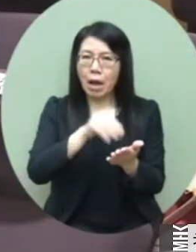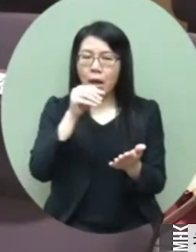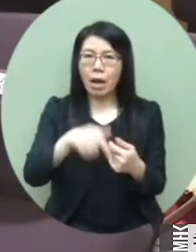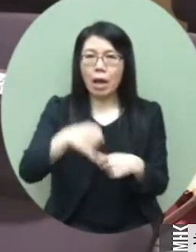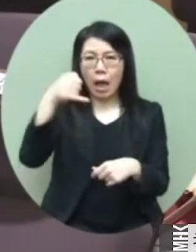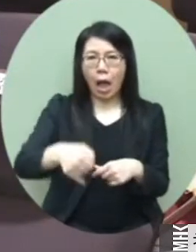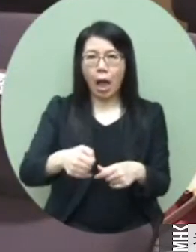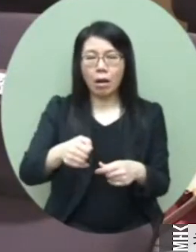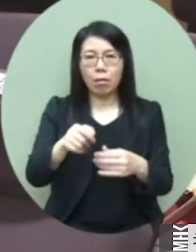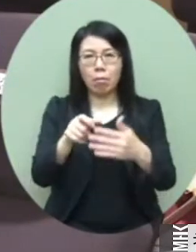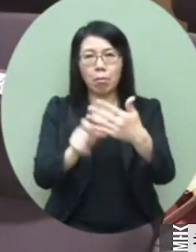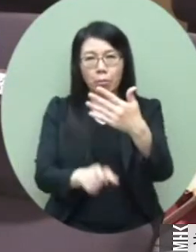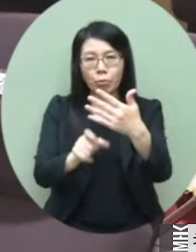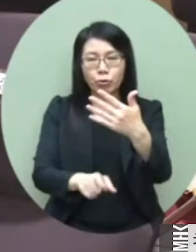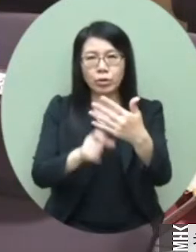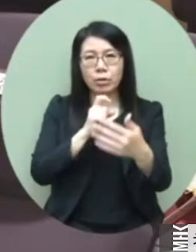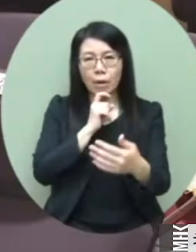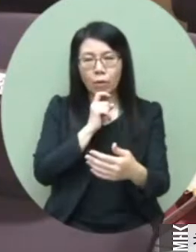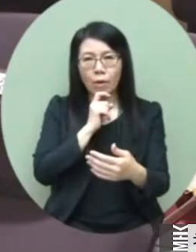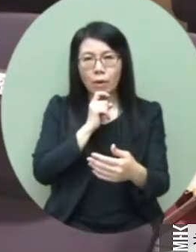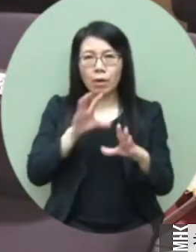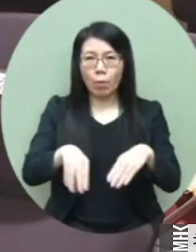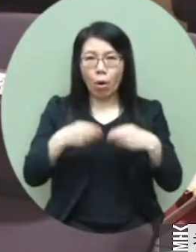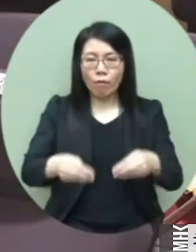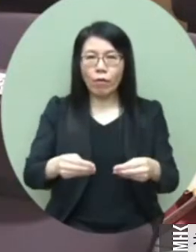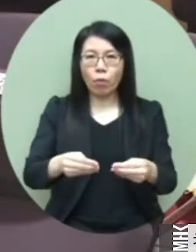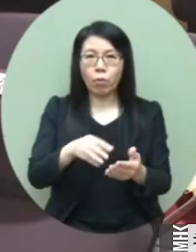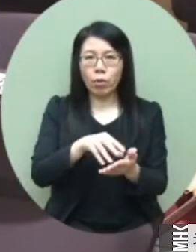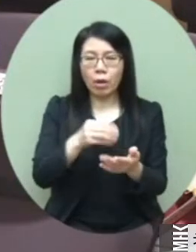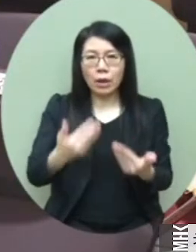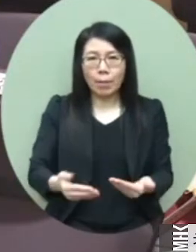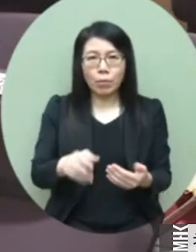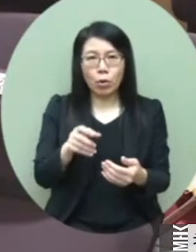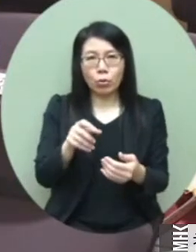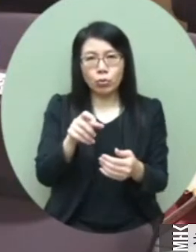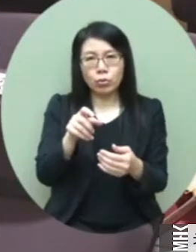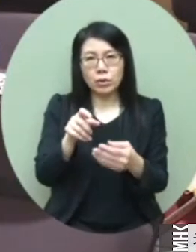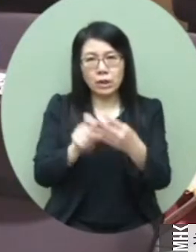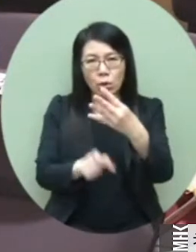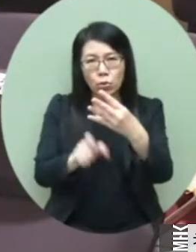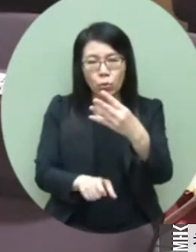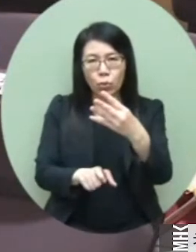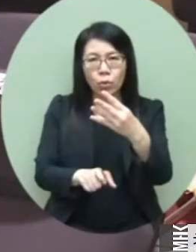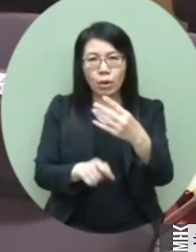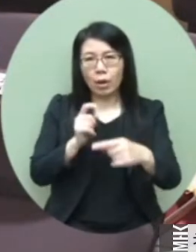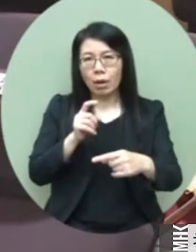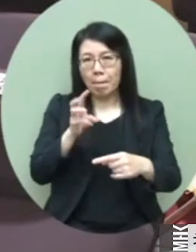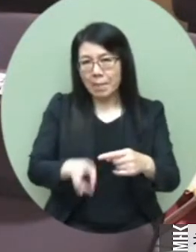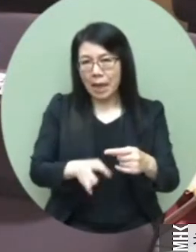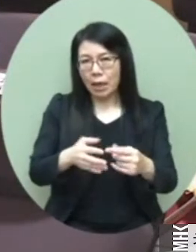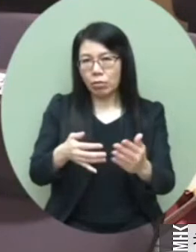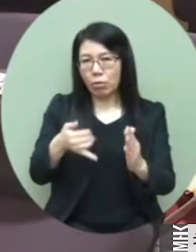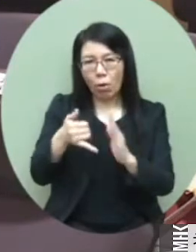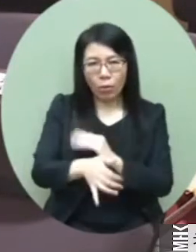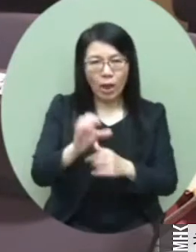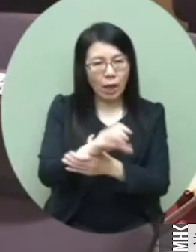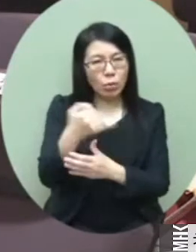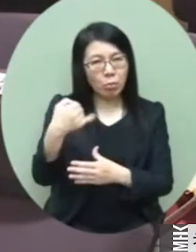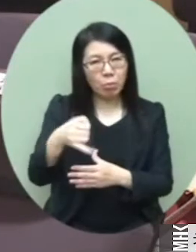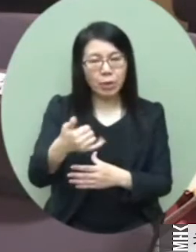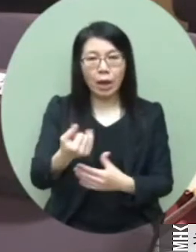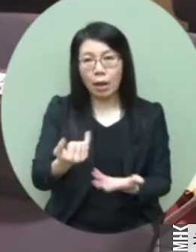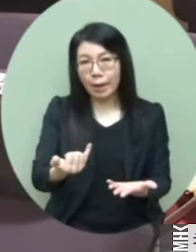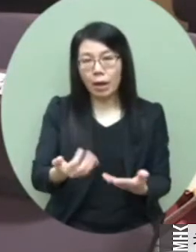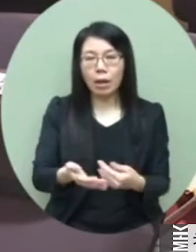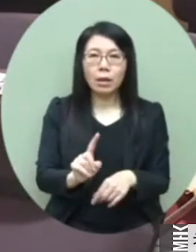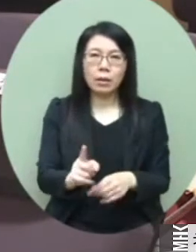下個月先至出，咁即係其實康復者有機會喺呢個月底係咪都未必能夠即係咁可以咁暢通咁去到戲院或者啲